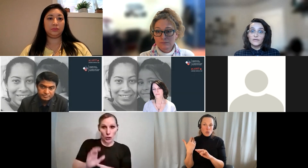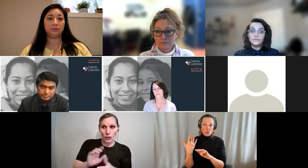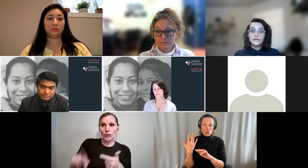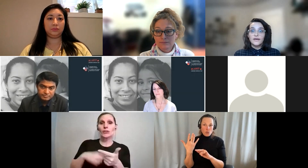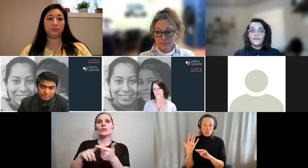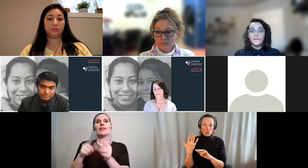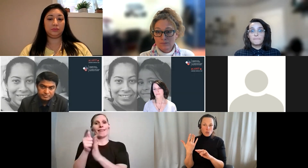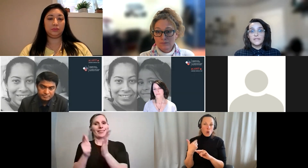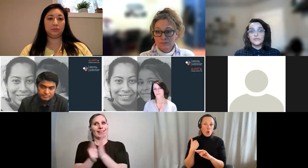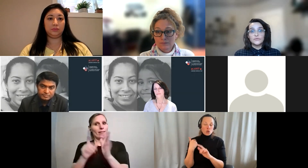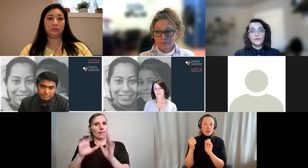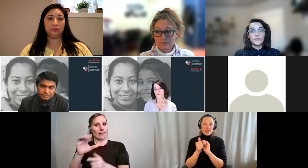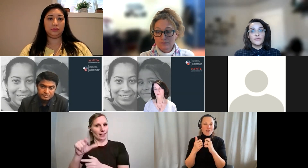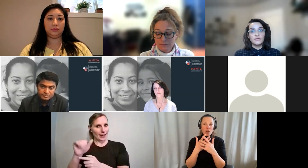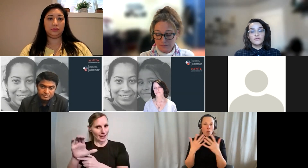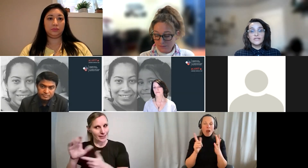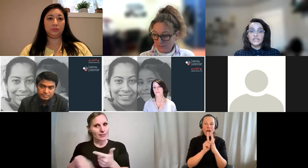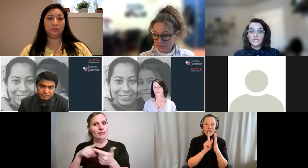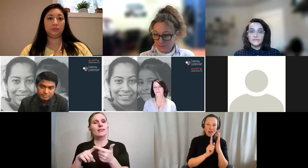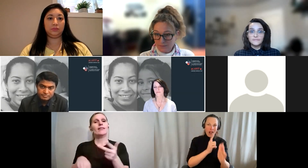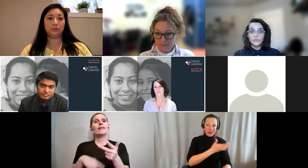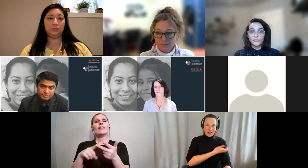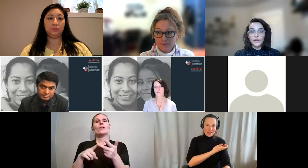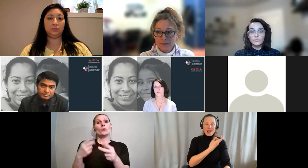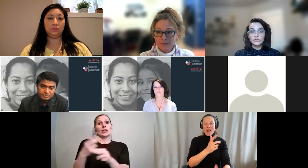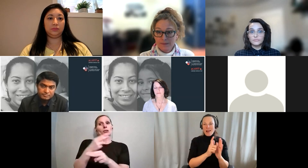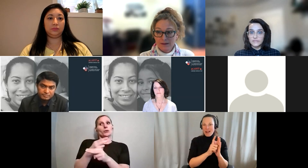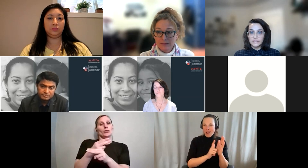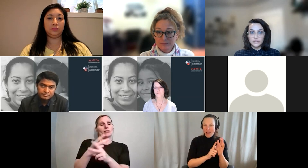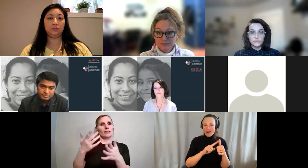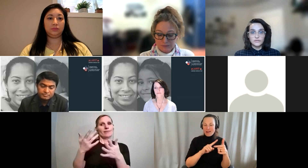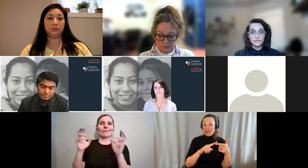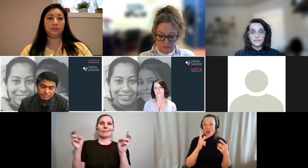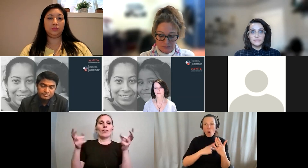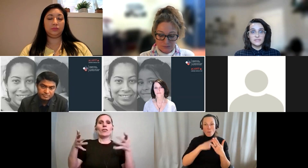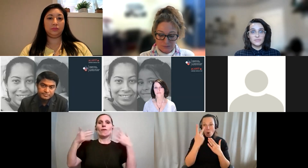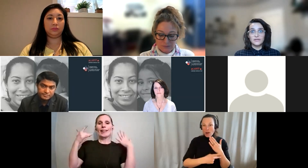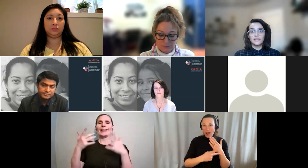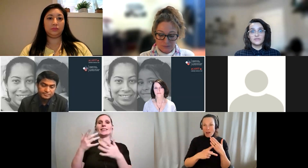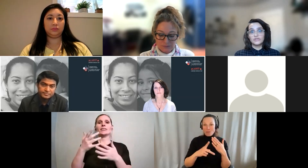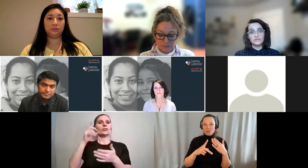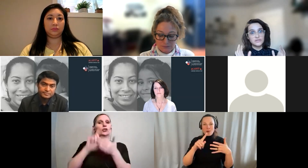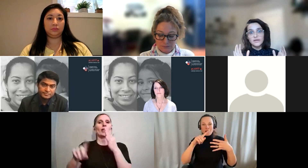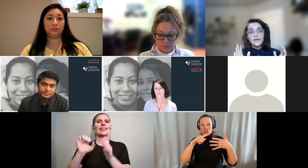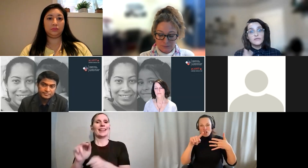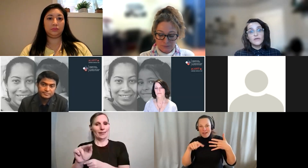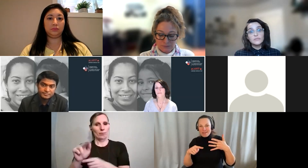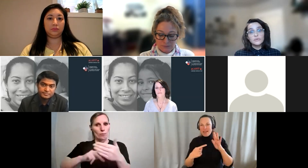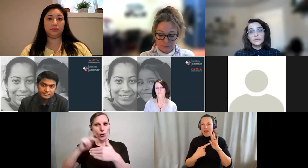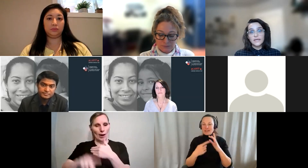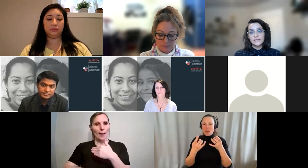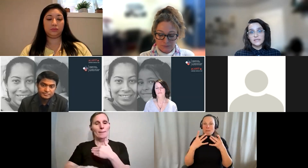cliniques légales, utilisée par nos programmes de check-in, surtout durant la pandémie. Ça a été